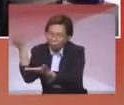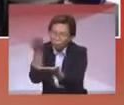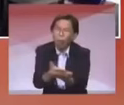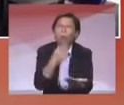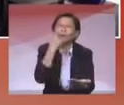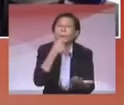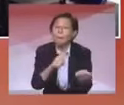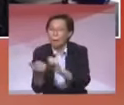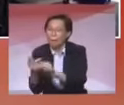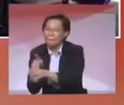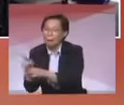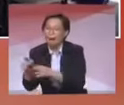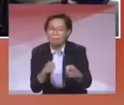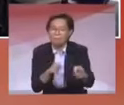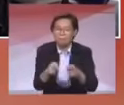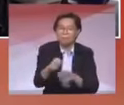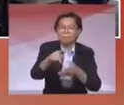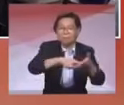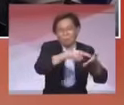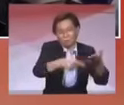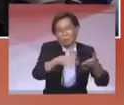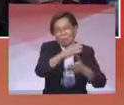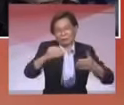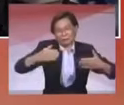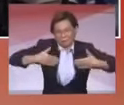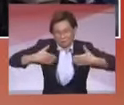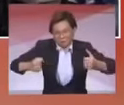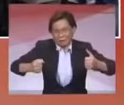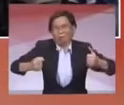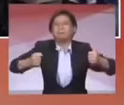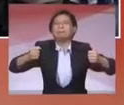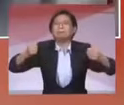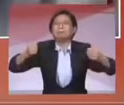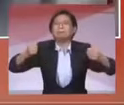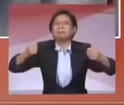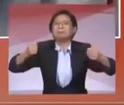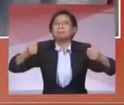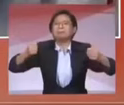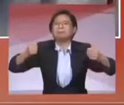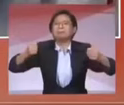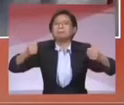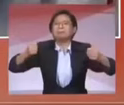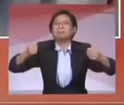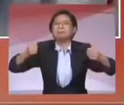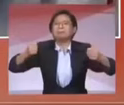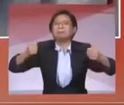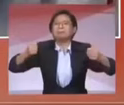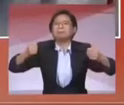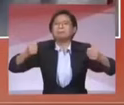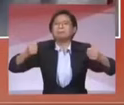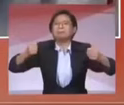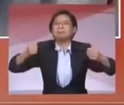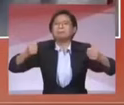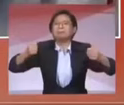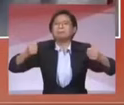pakar dalam pengurusan pilihan gaya dan kesihatan di negara kita. This is the view that was given by those